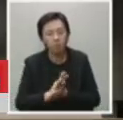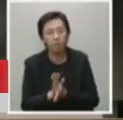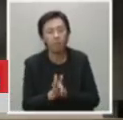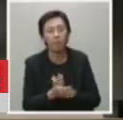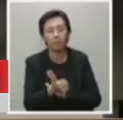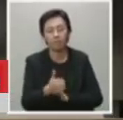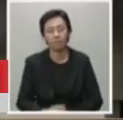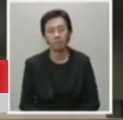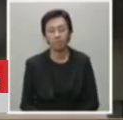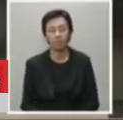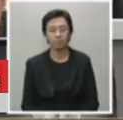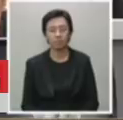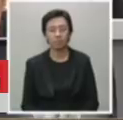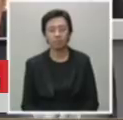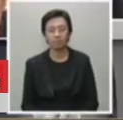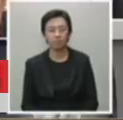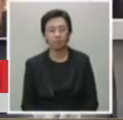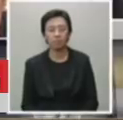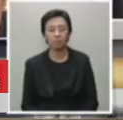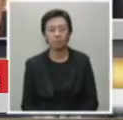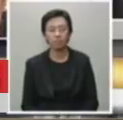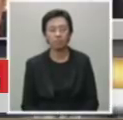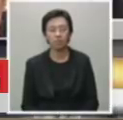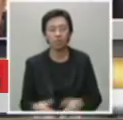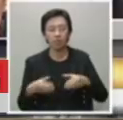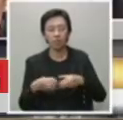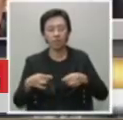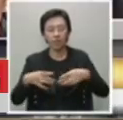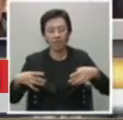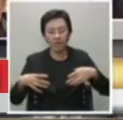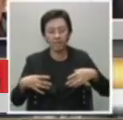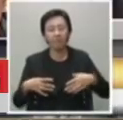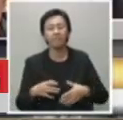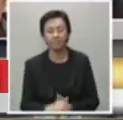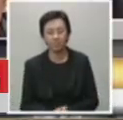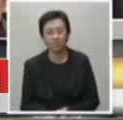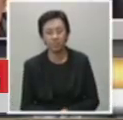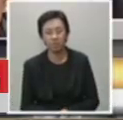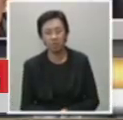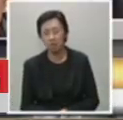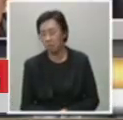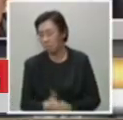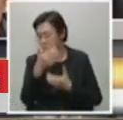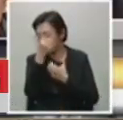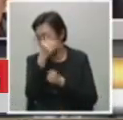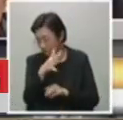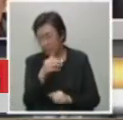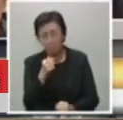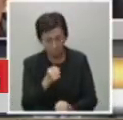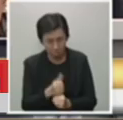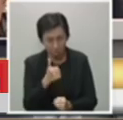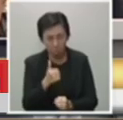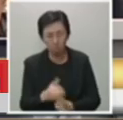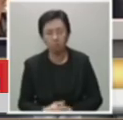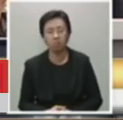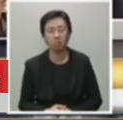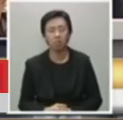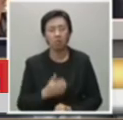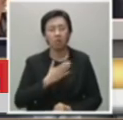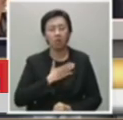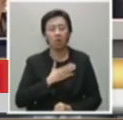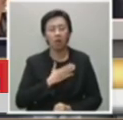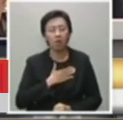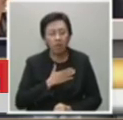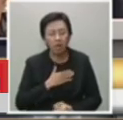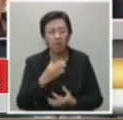ท่านประธานที่เคารพครับพรรคฝ่ายค้านเนี่ยจะละเลยและเพิกเฉยได้เลยครับและเราเนี่ยจะเมินหน้ากับเสรีภ